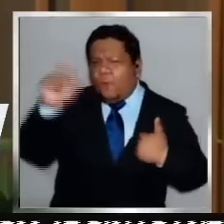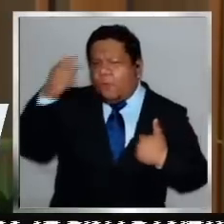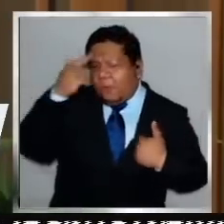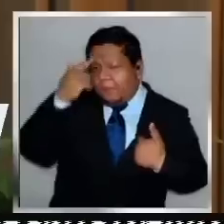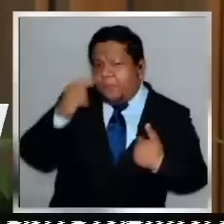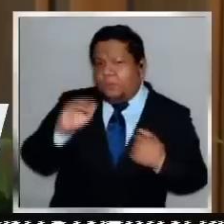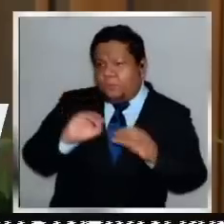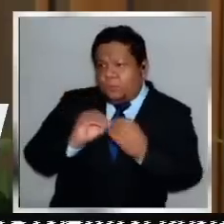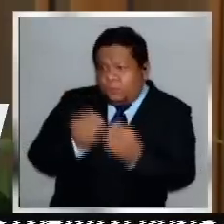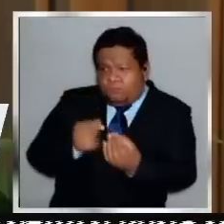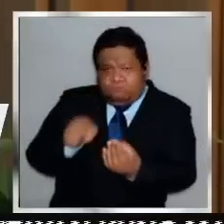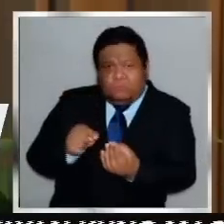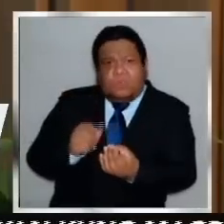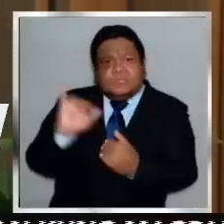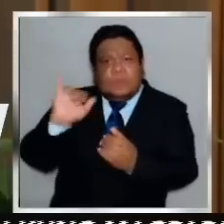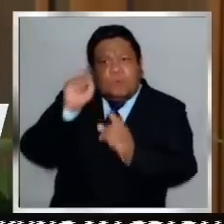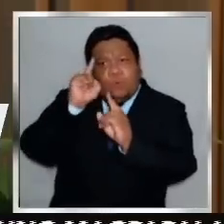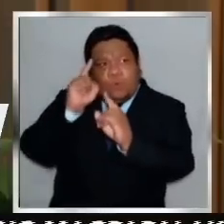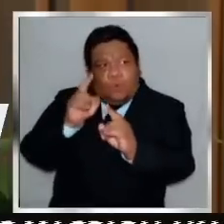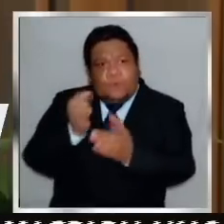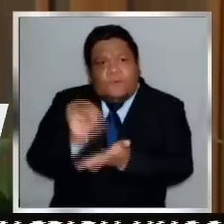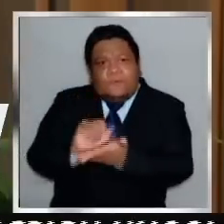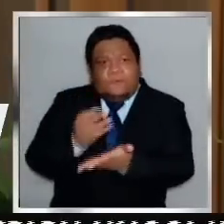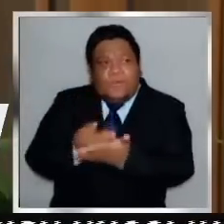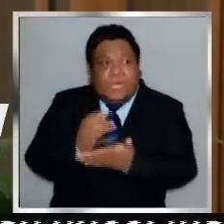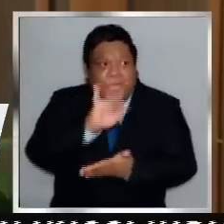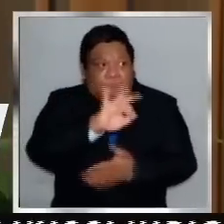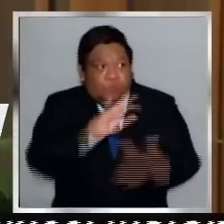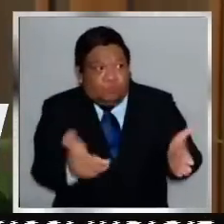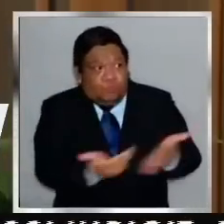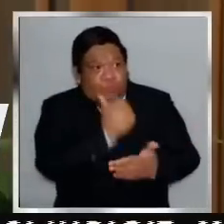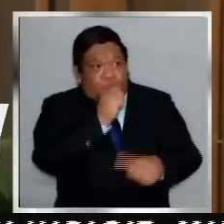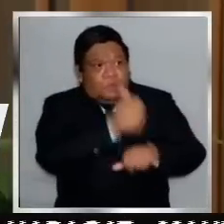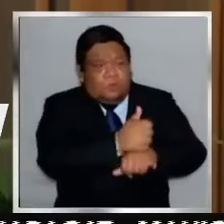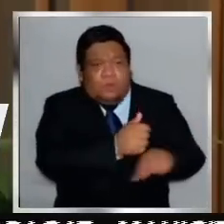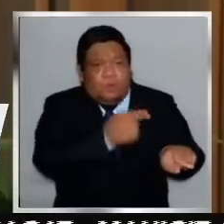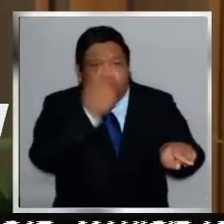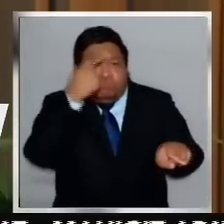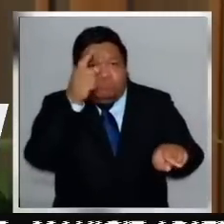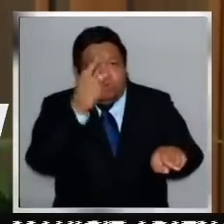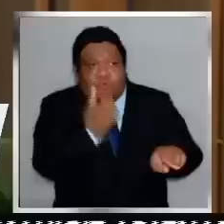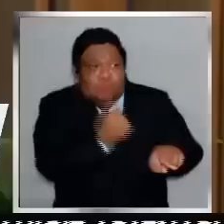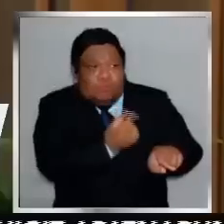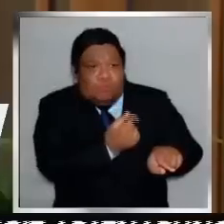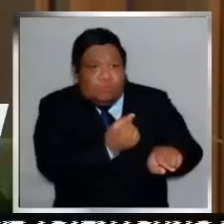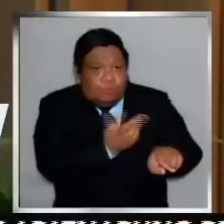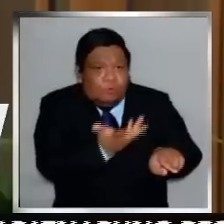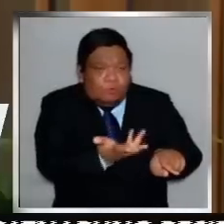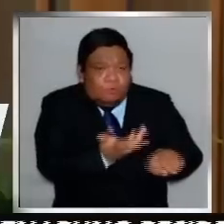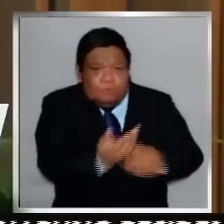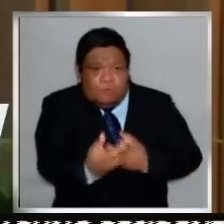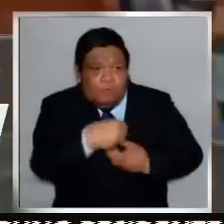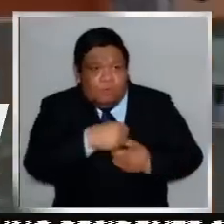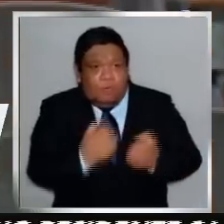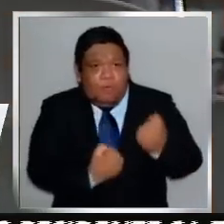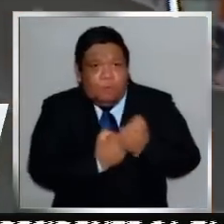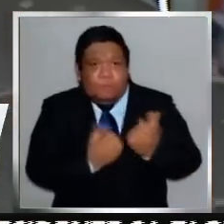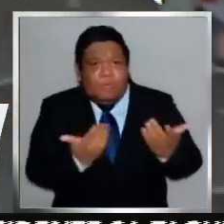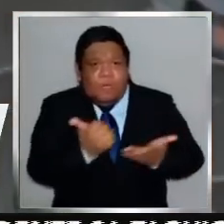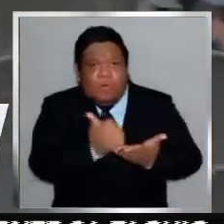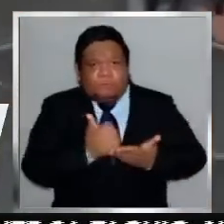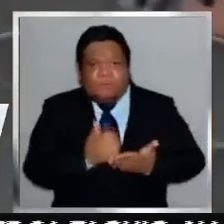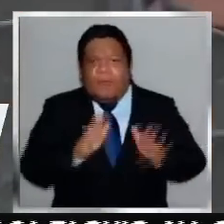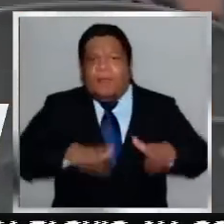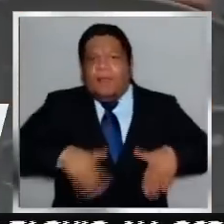ano yung ambag or value added or yung may dadagdag pa nitong Maharlika Investment Fund, hindi pa yun napapatunayan. Tila